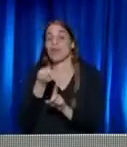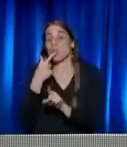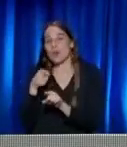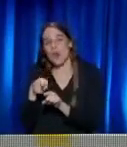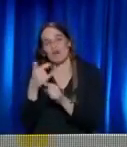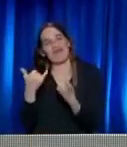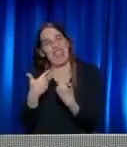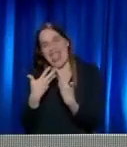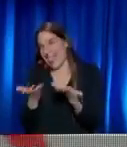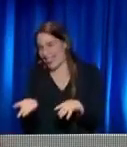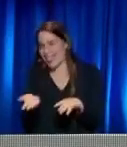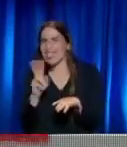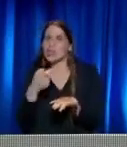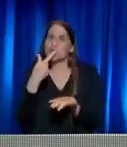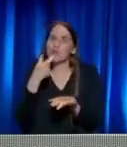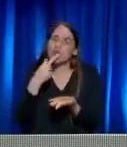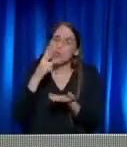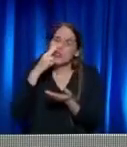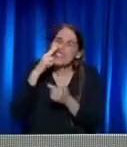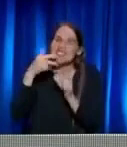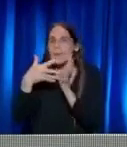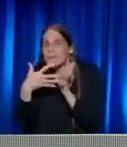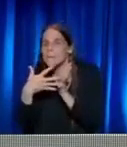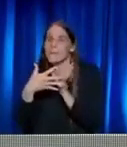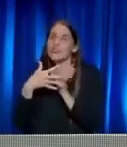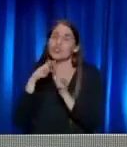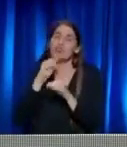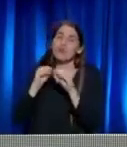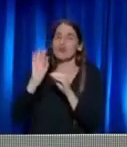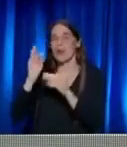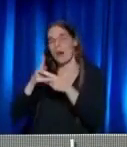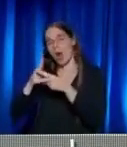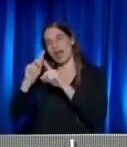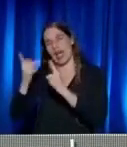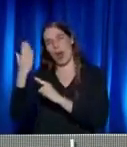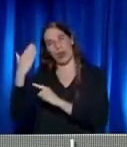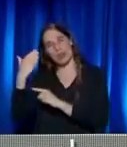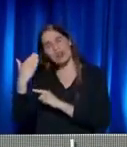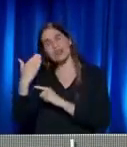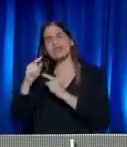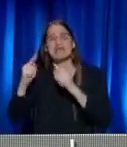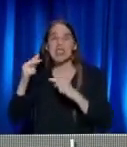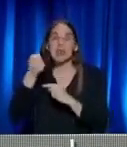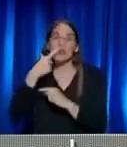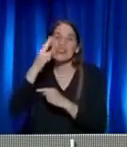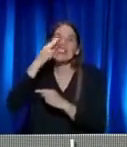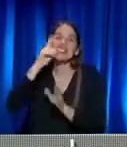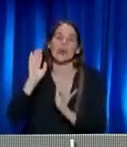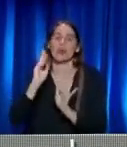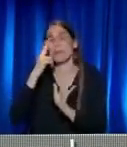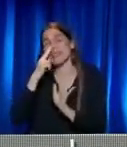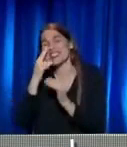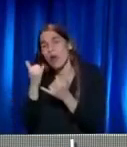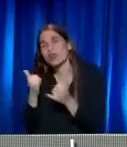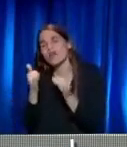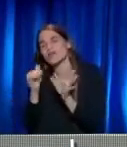אין כרגע. יש כל מיני תרופות שמנסים, ששימשו למחלות אחרות בעבר, וכל מיני תרופות ניסיוניות שמנסים אותם